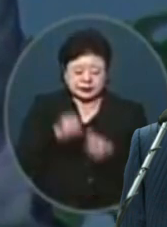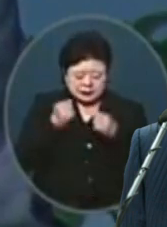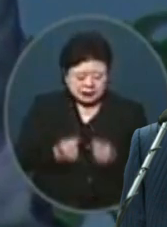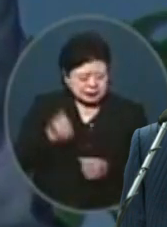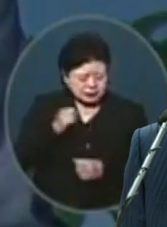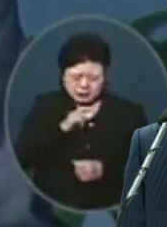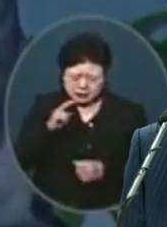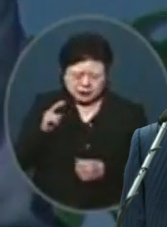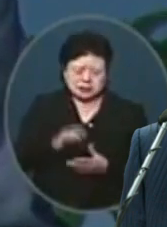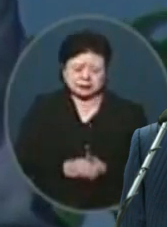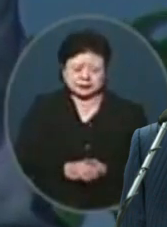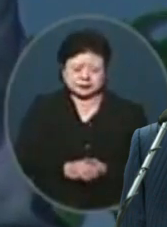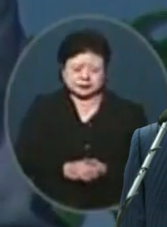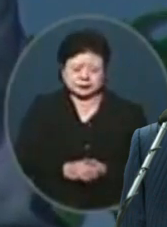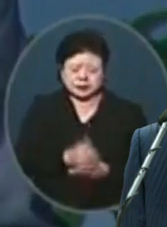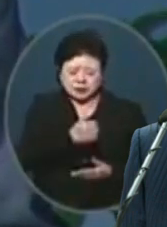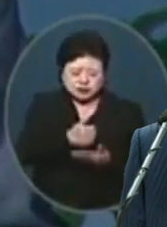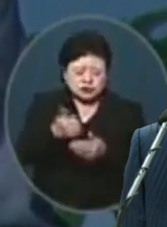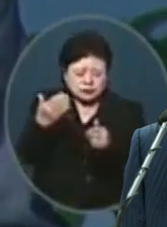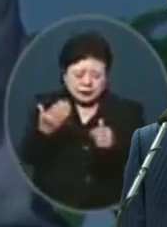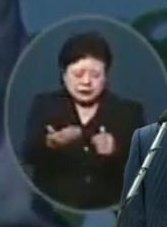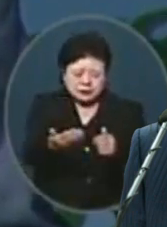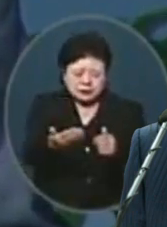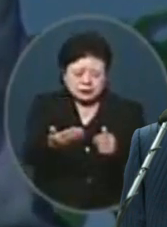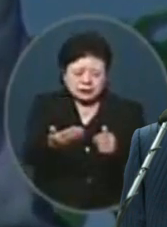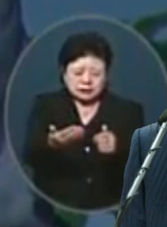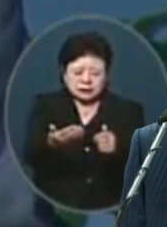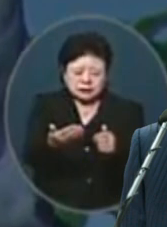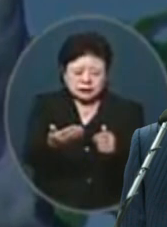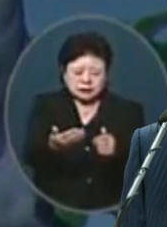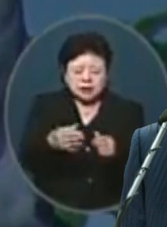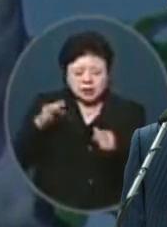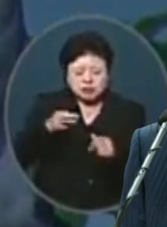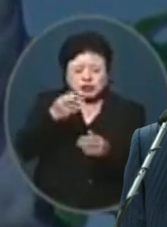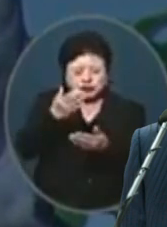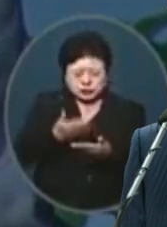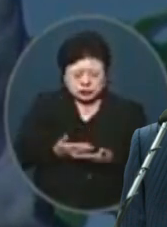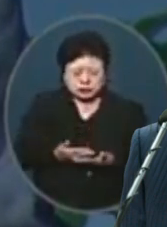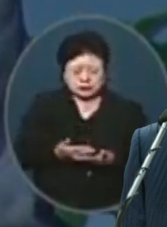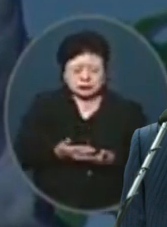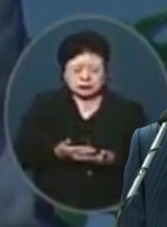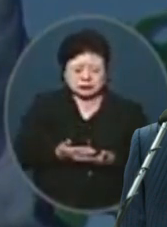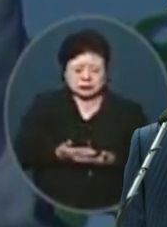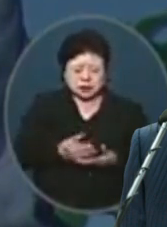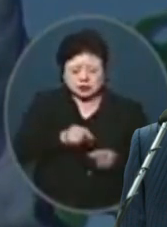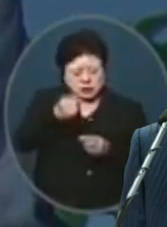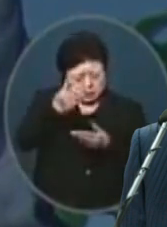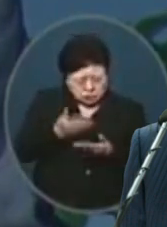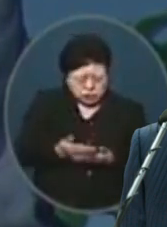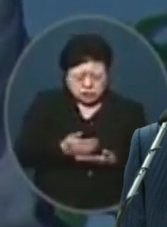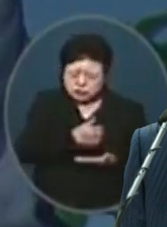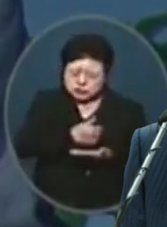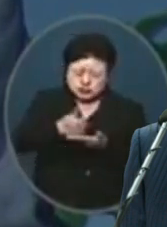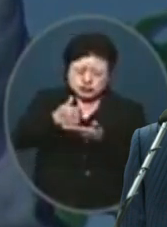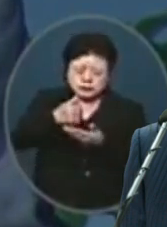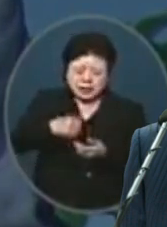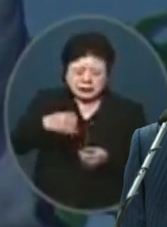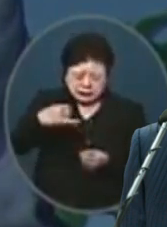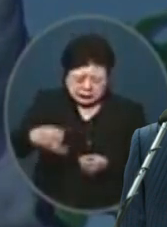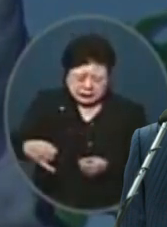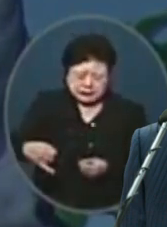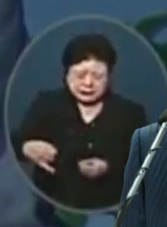살아계신 우리 아버지 하나님 주님께서 불러셔서 구원해 주신 주님의 아들,